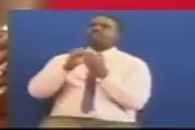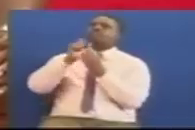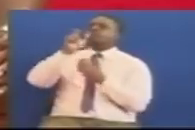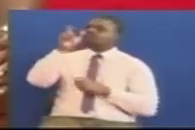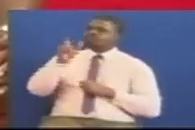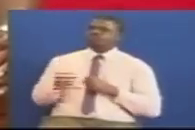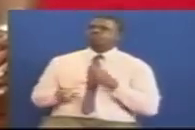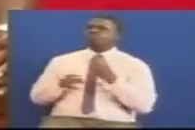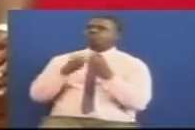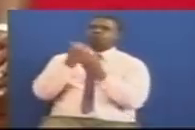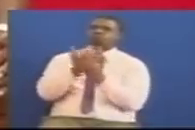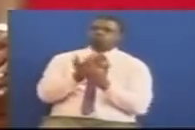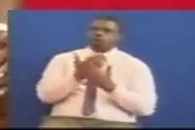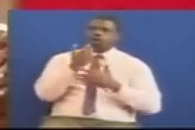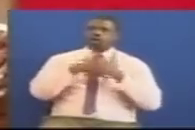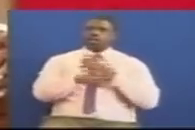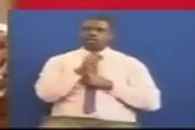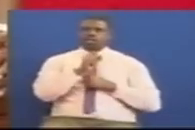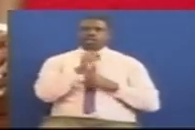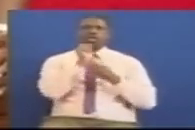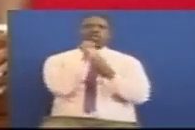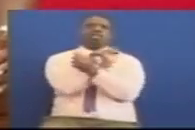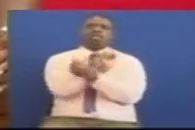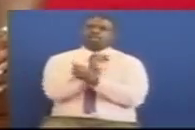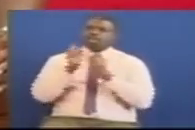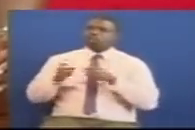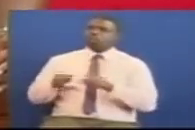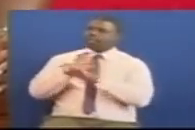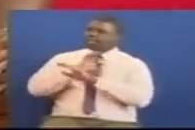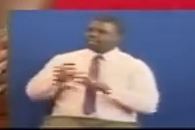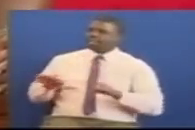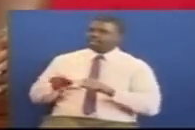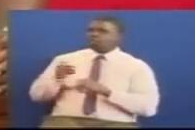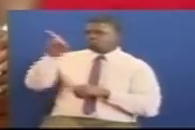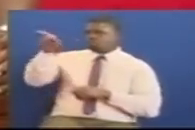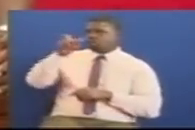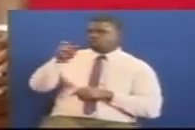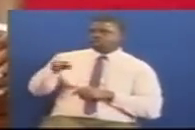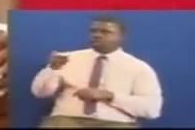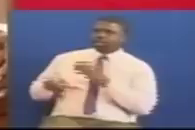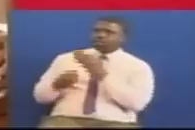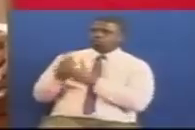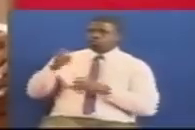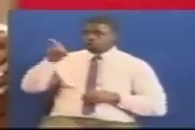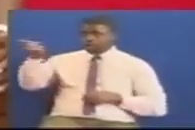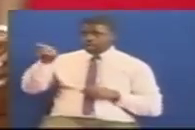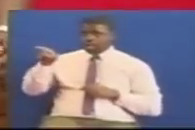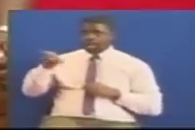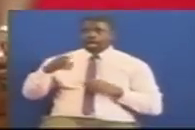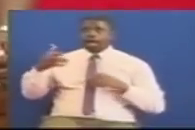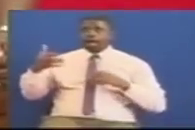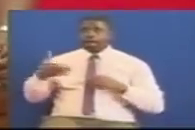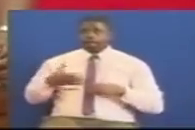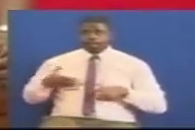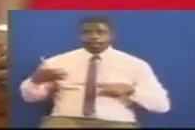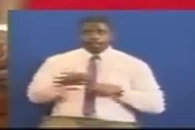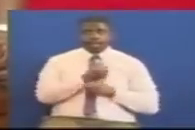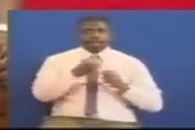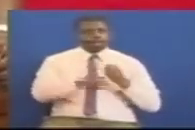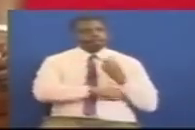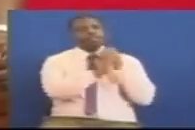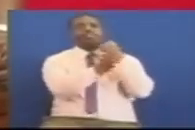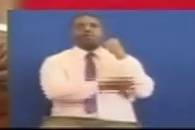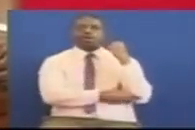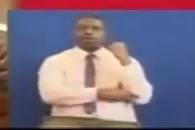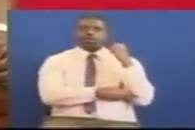ama maabusu anaingia gerezani akiwa tayari kule uraiani anakotoka amekwisha pata ujauzito. Na